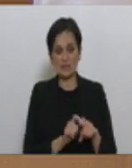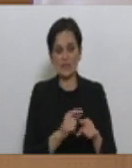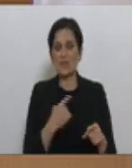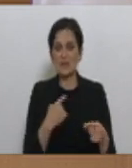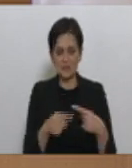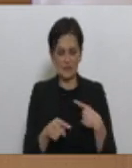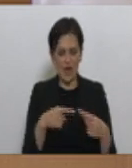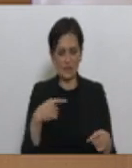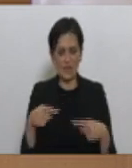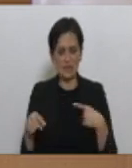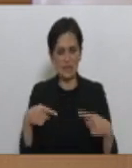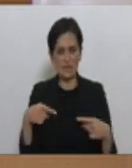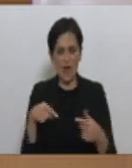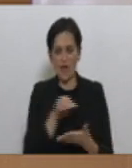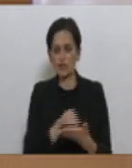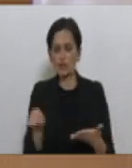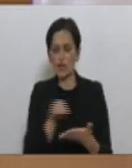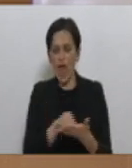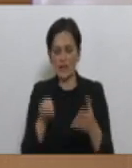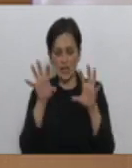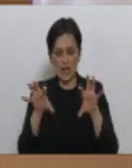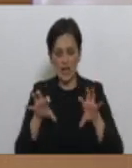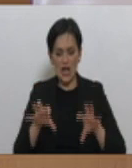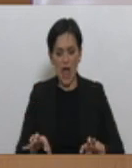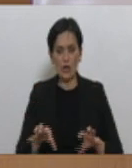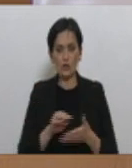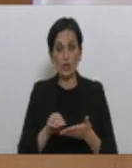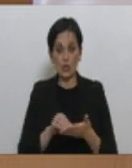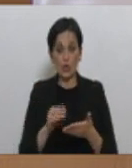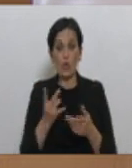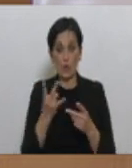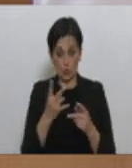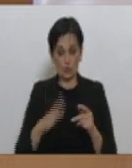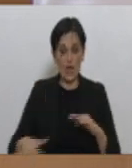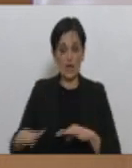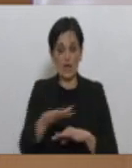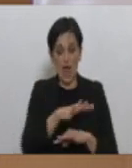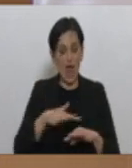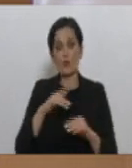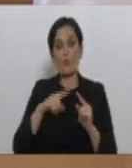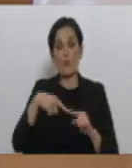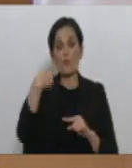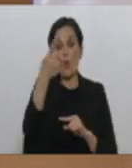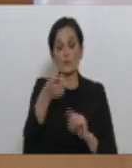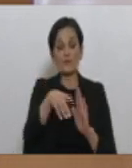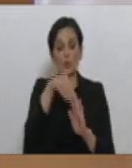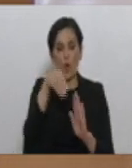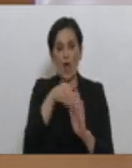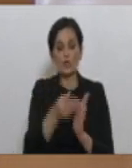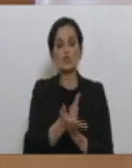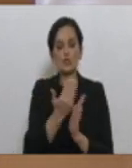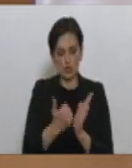სხვადასხვა ჩანაწერით კანონმდებლობაში გარემო, როცა მომდევნო არჩევნების შედეგს